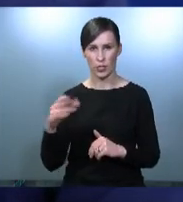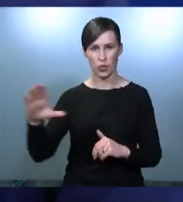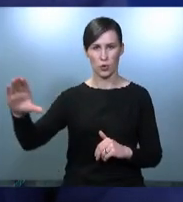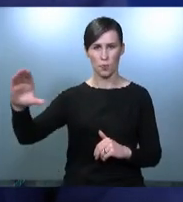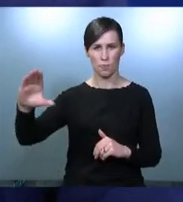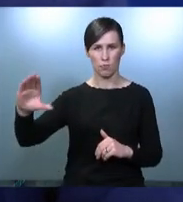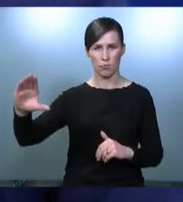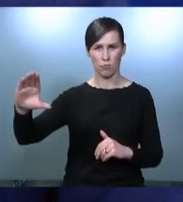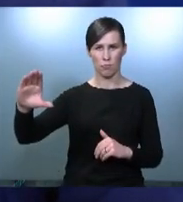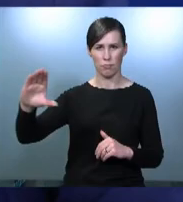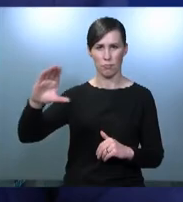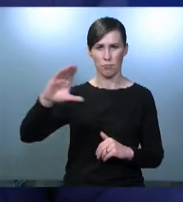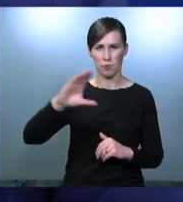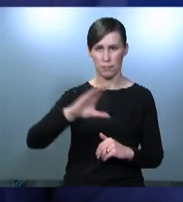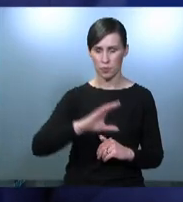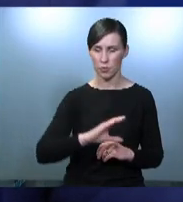bet